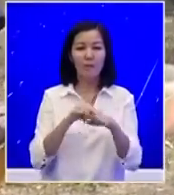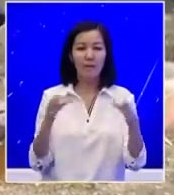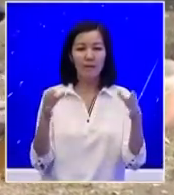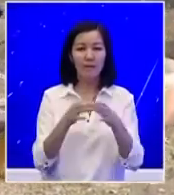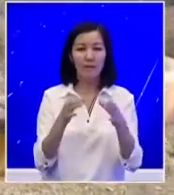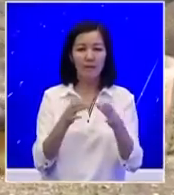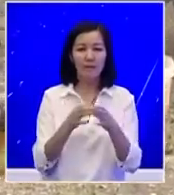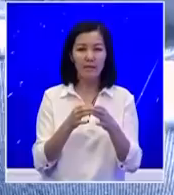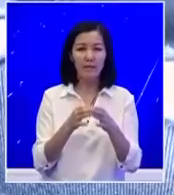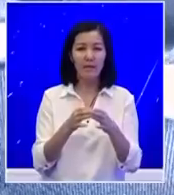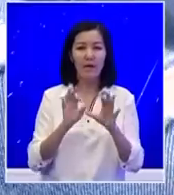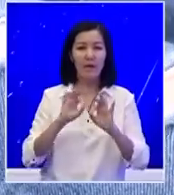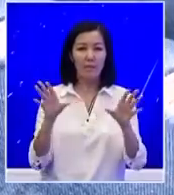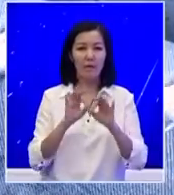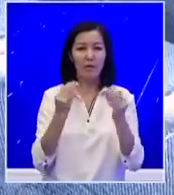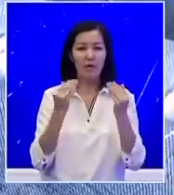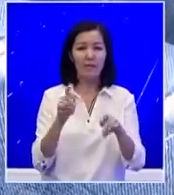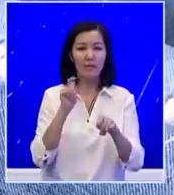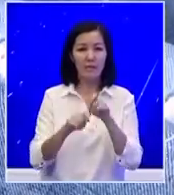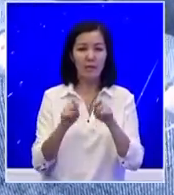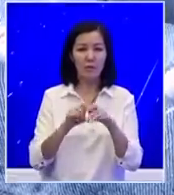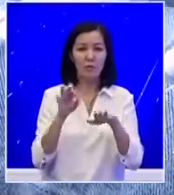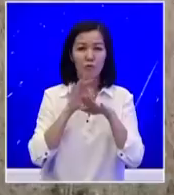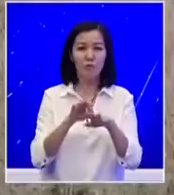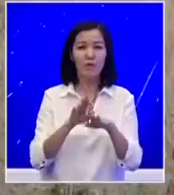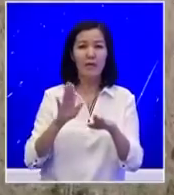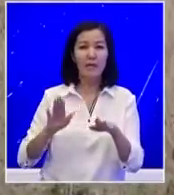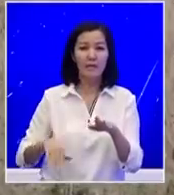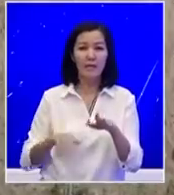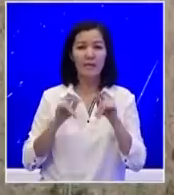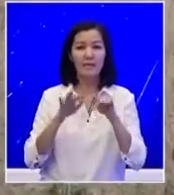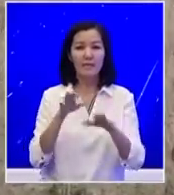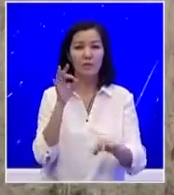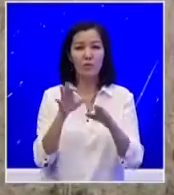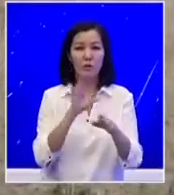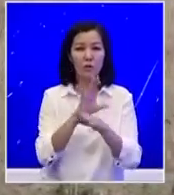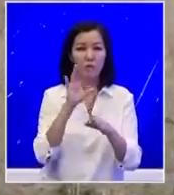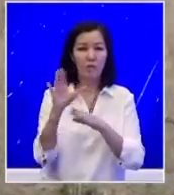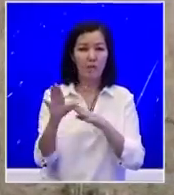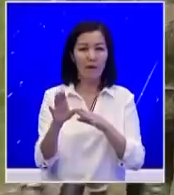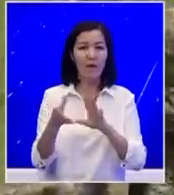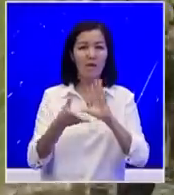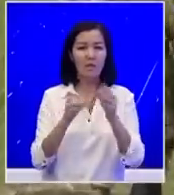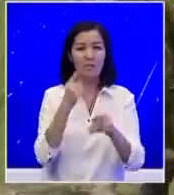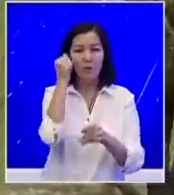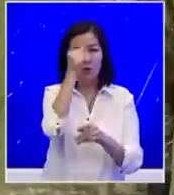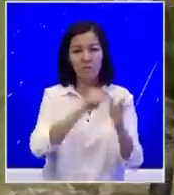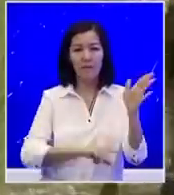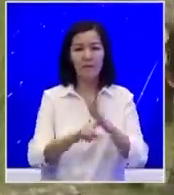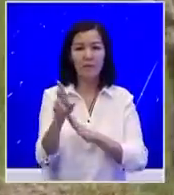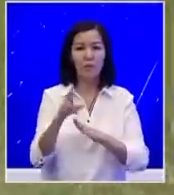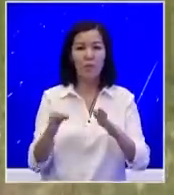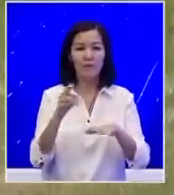полиция департаменті өкілдері хабарлап отыр. Қазір тергеу амалдары жүргізіліп жатыр. Кейін аталған істер сотқа жолданбақ. Жалпы жыл басынан